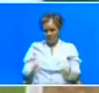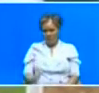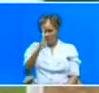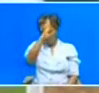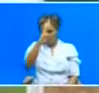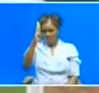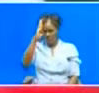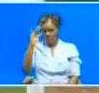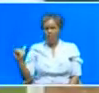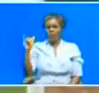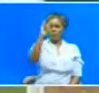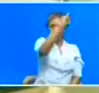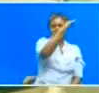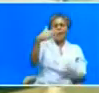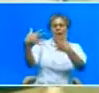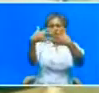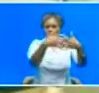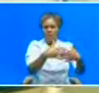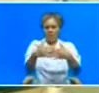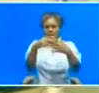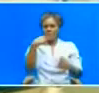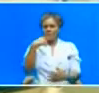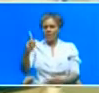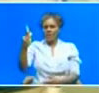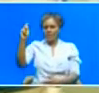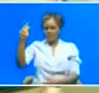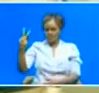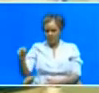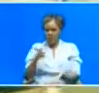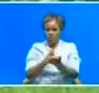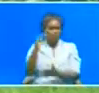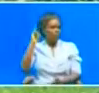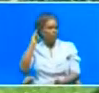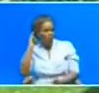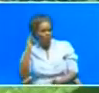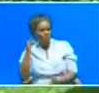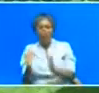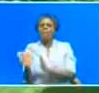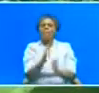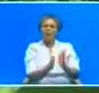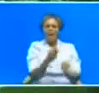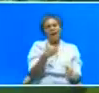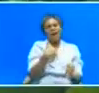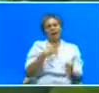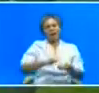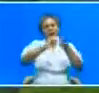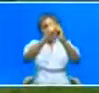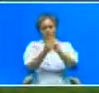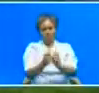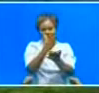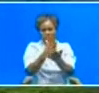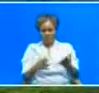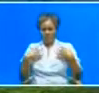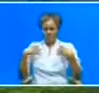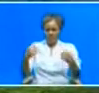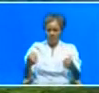yuko katika ziara nchini Marekani ameiambia KTN kwa njia ya simu kwamba ipo mipango ya kufanya marekebisho katika sekta ya